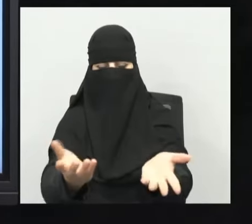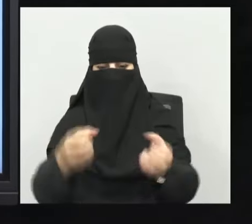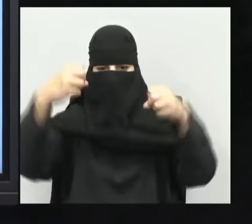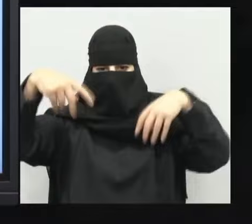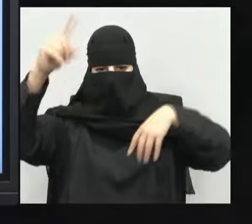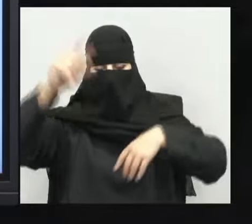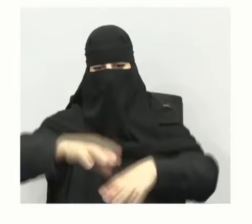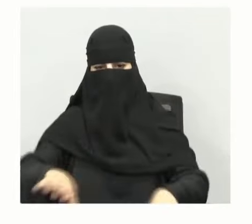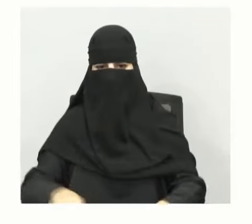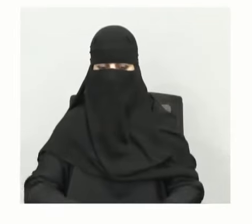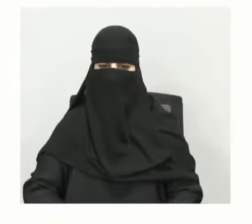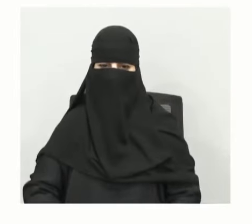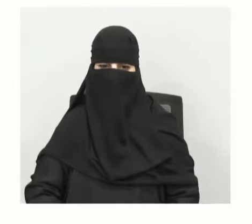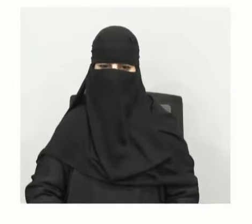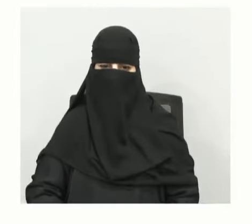بارك الله فيكم